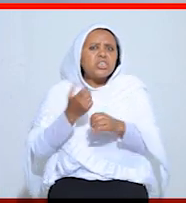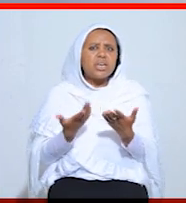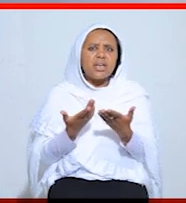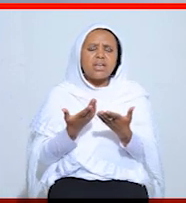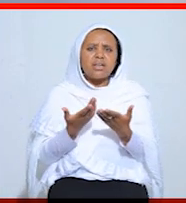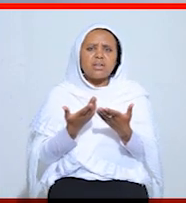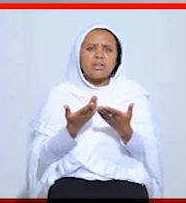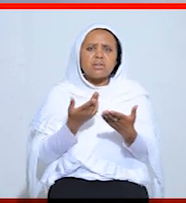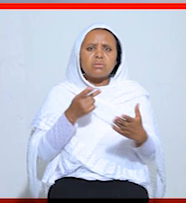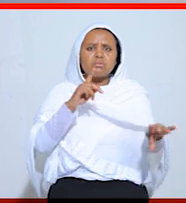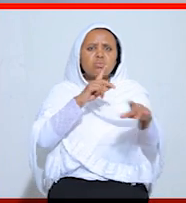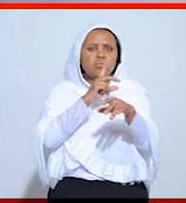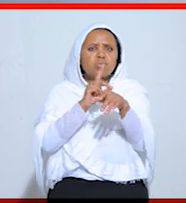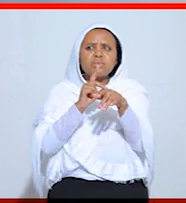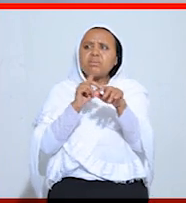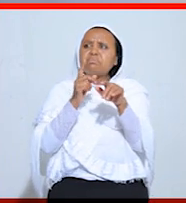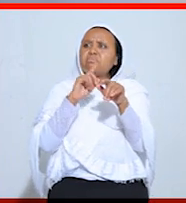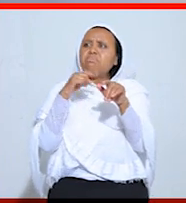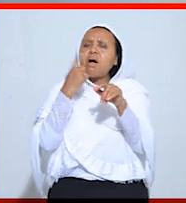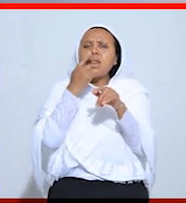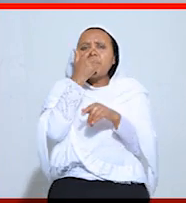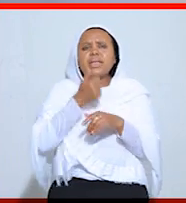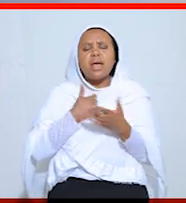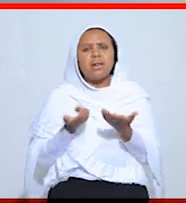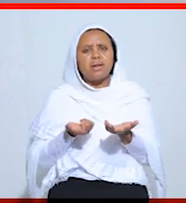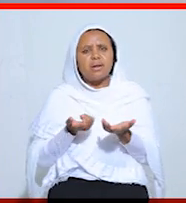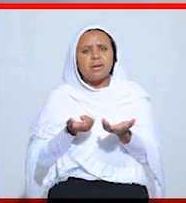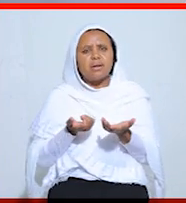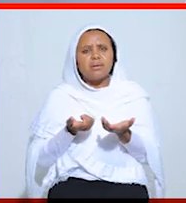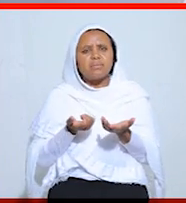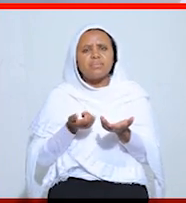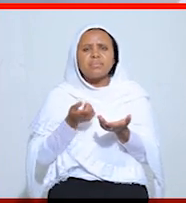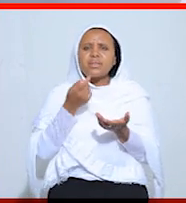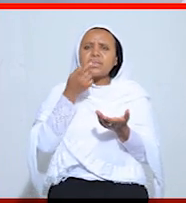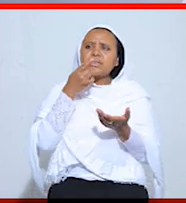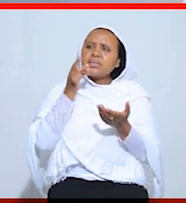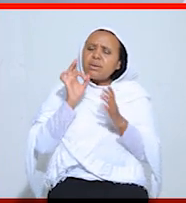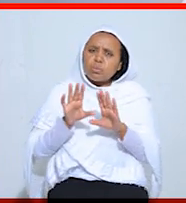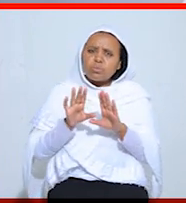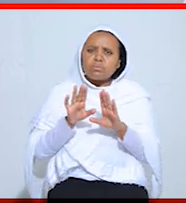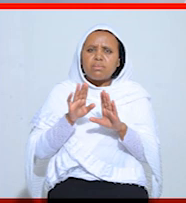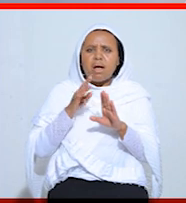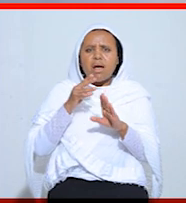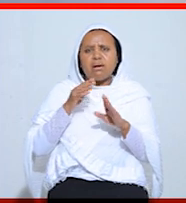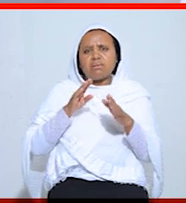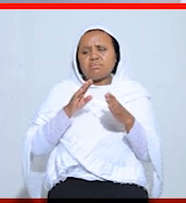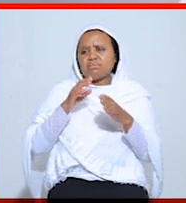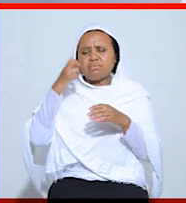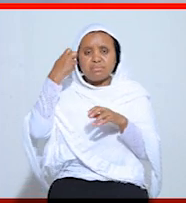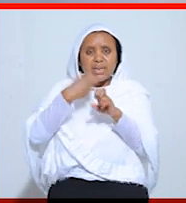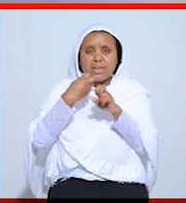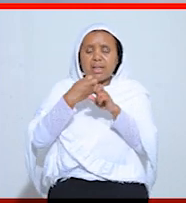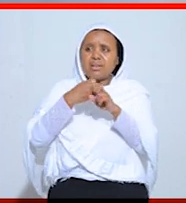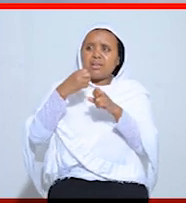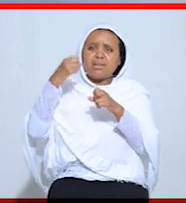ወወርቀ ዮሴፍ ወሰጽኑ ማግደ ህሊና እንግዲህማ ማን ያመነኛል ሰሰነች ደረቀች ብለው በድንጋይ